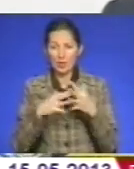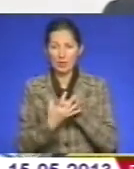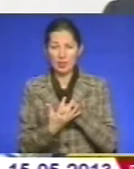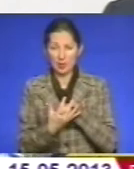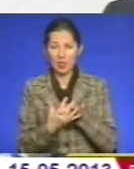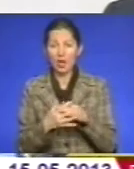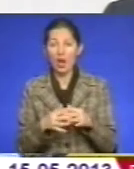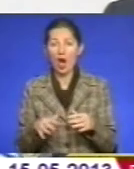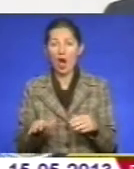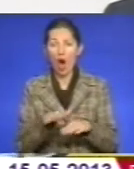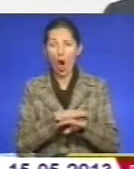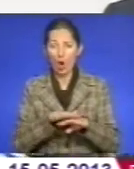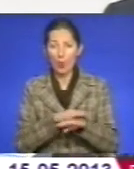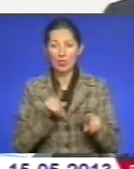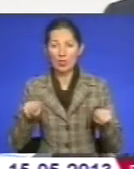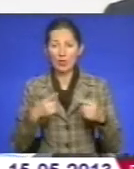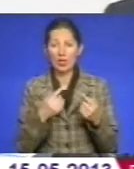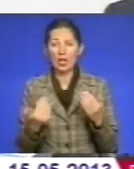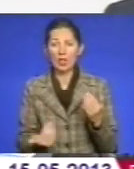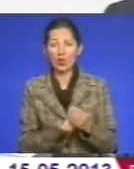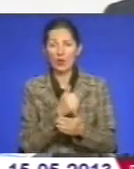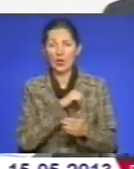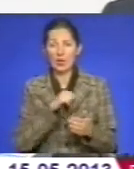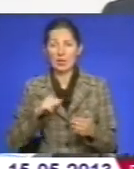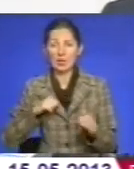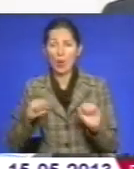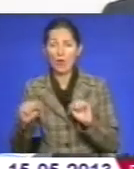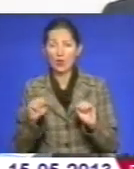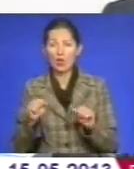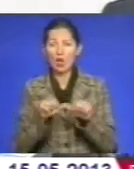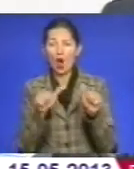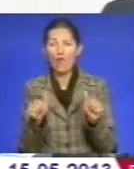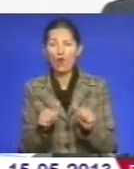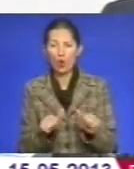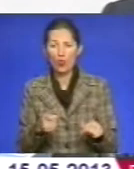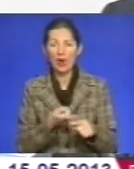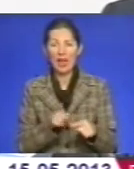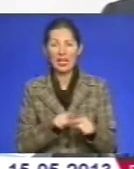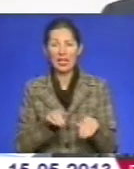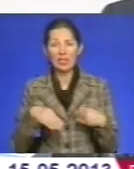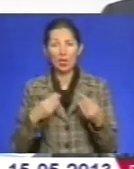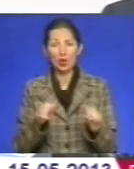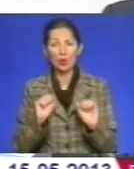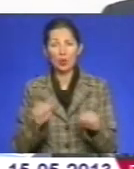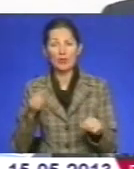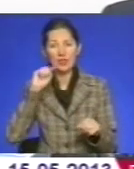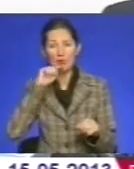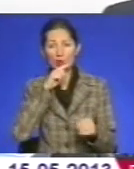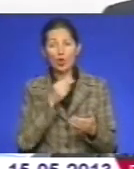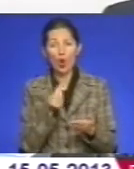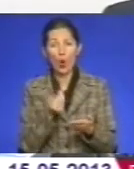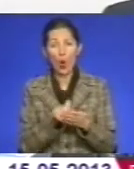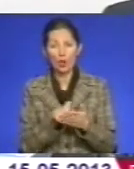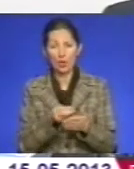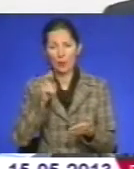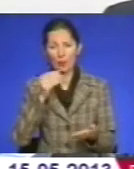створення нових таких самоврядних формувань, які дадуть нам можливість зекономити кошти, в тому числі